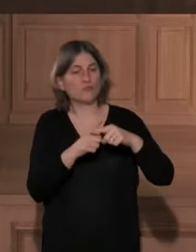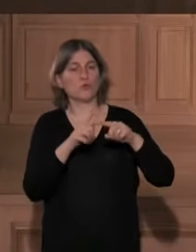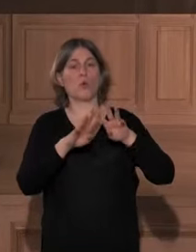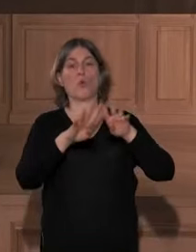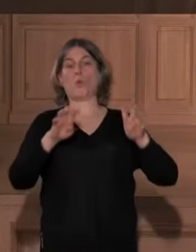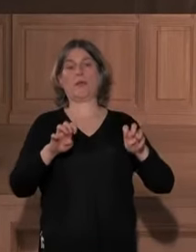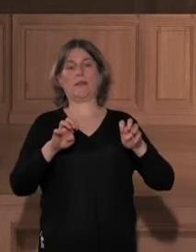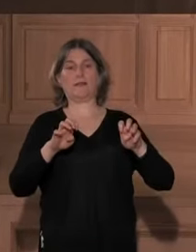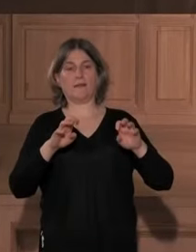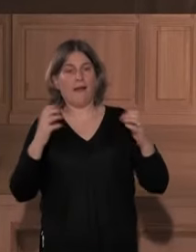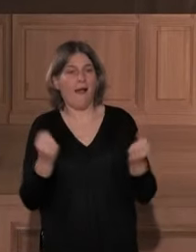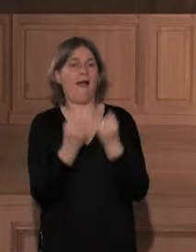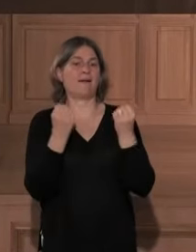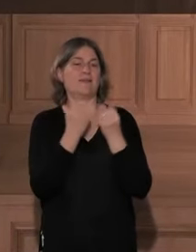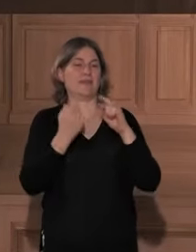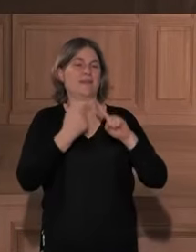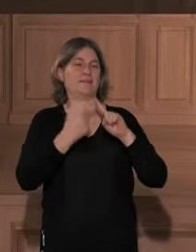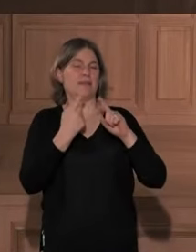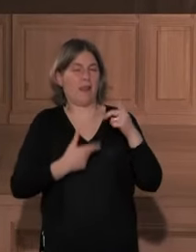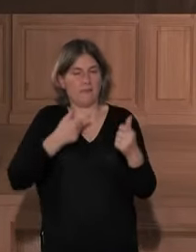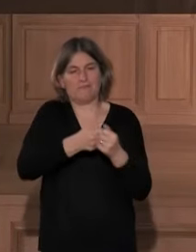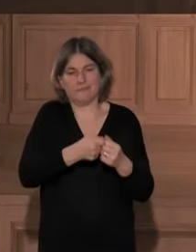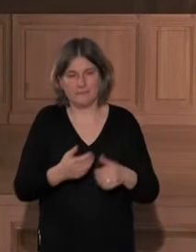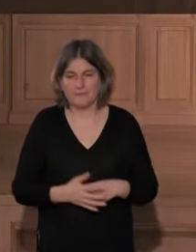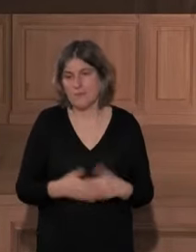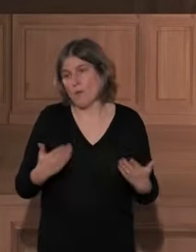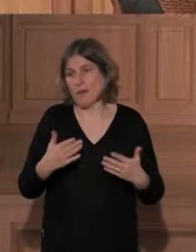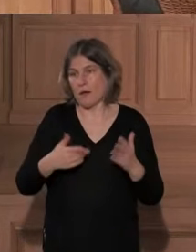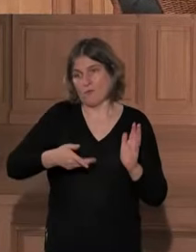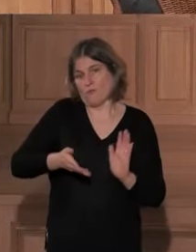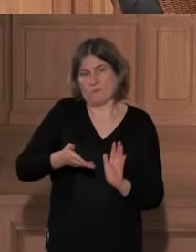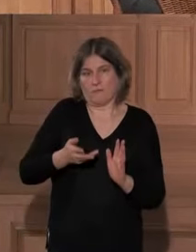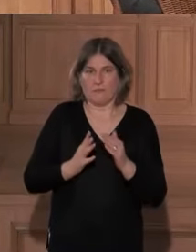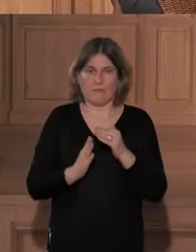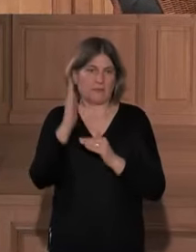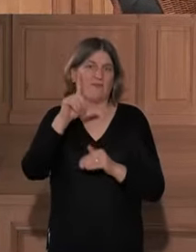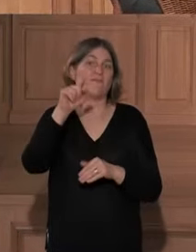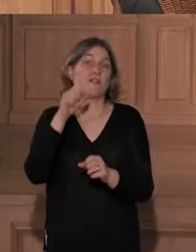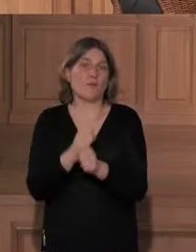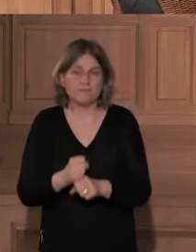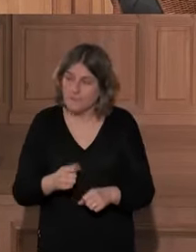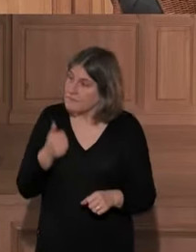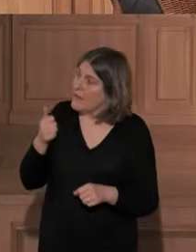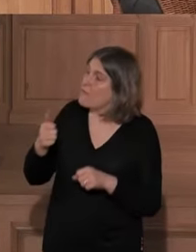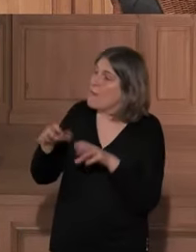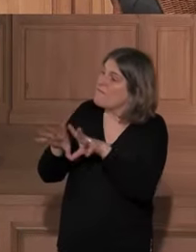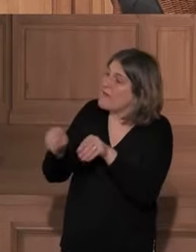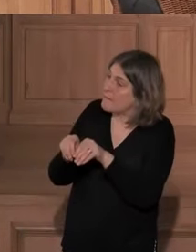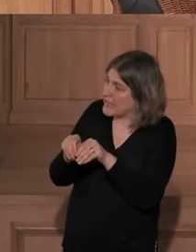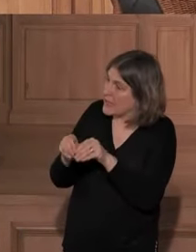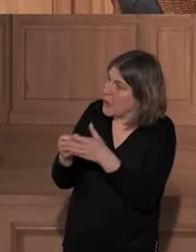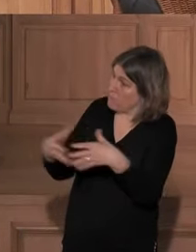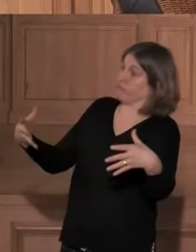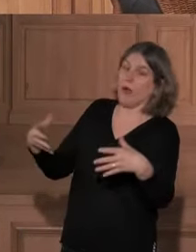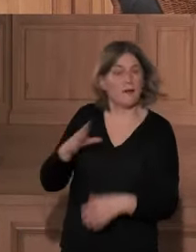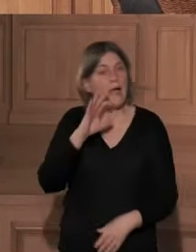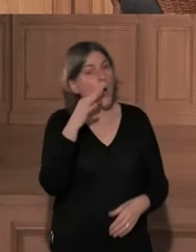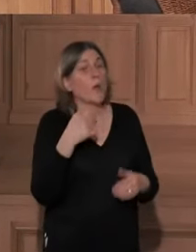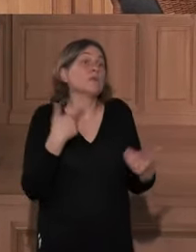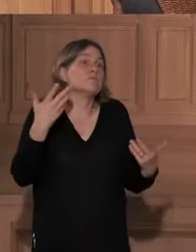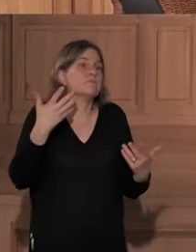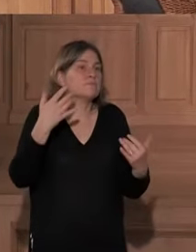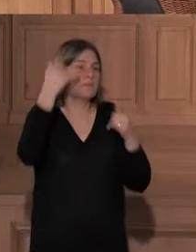dedans depuis un certain nombre d'années maintenant. En venant d'une famille nombreuse, vous aussi? Pareil, à tout bon